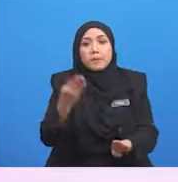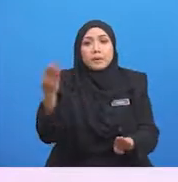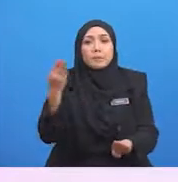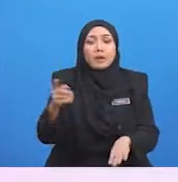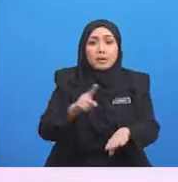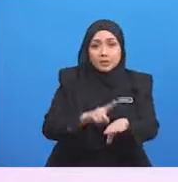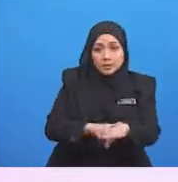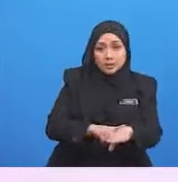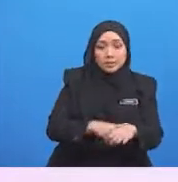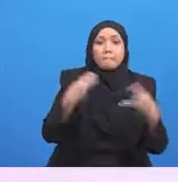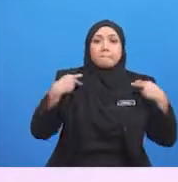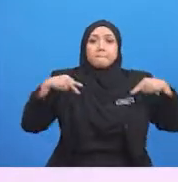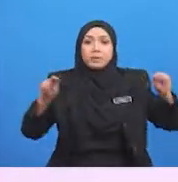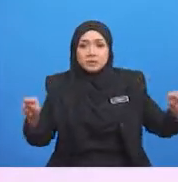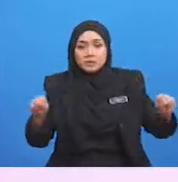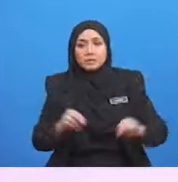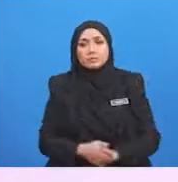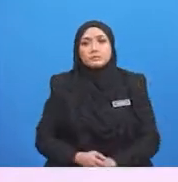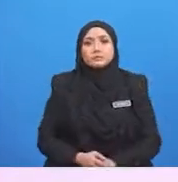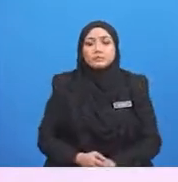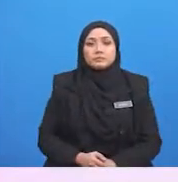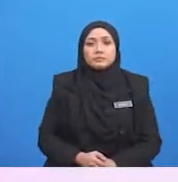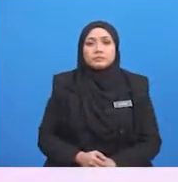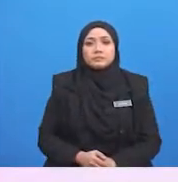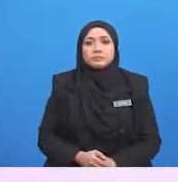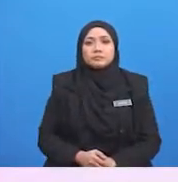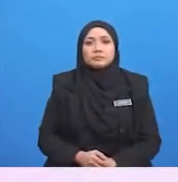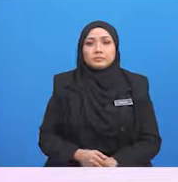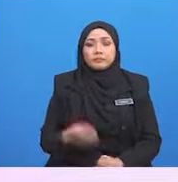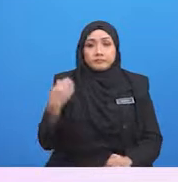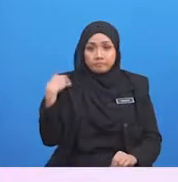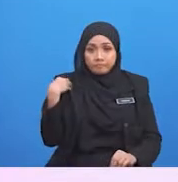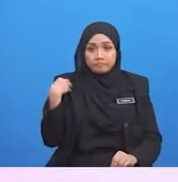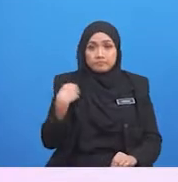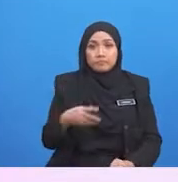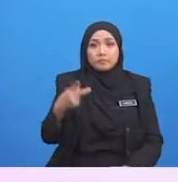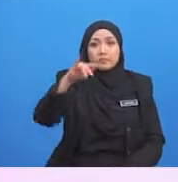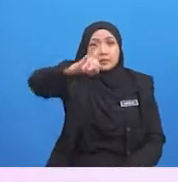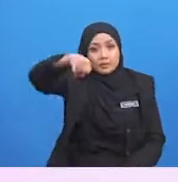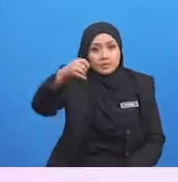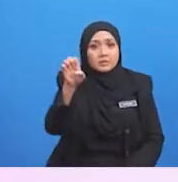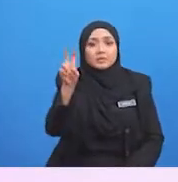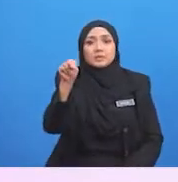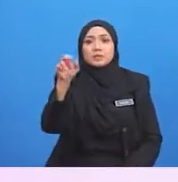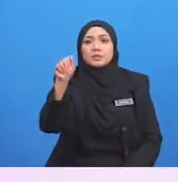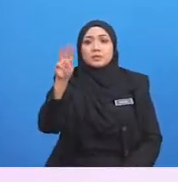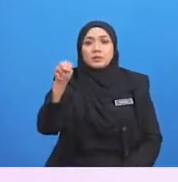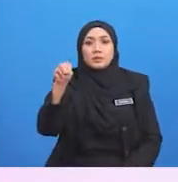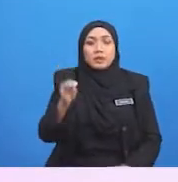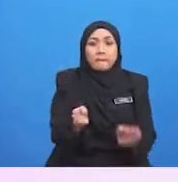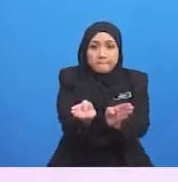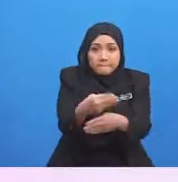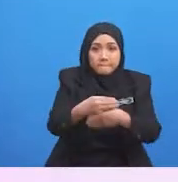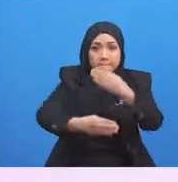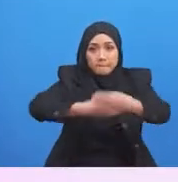Atribut produk ini terdiri daripada penjenamaan, pembungkusan, pelabelan